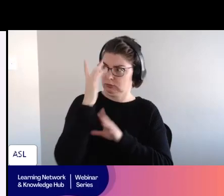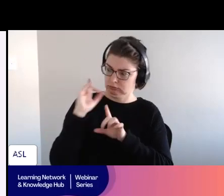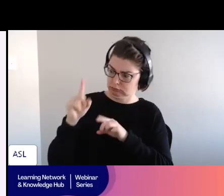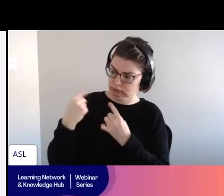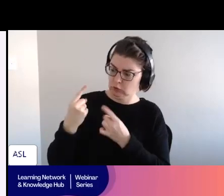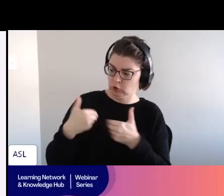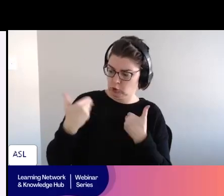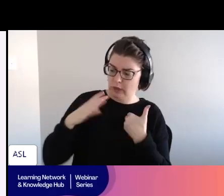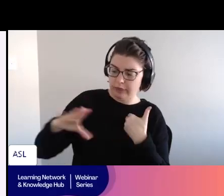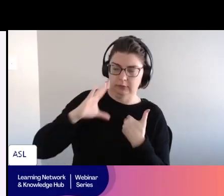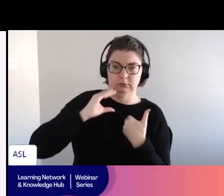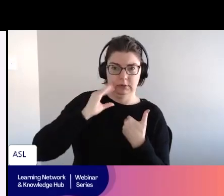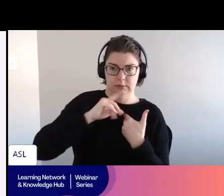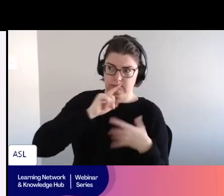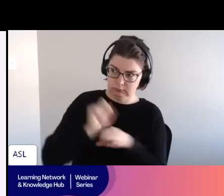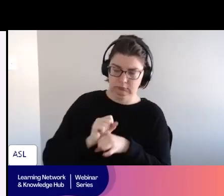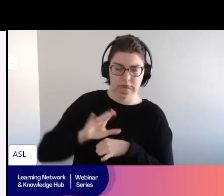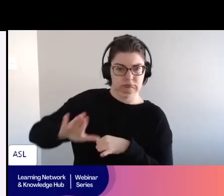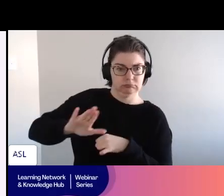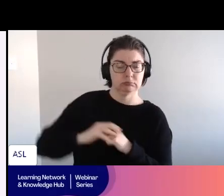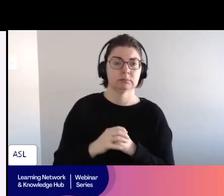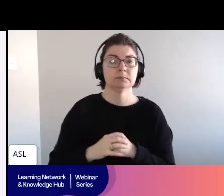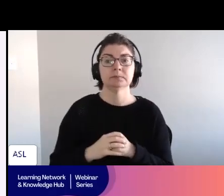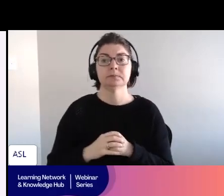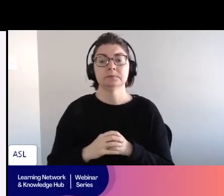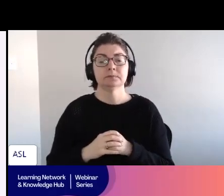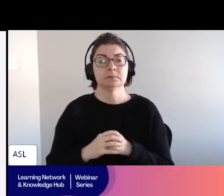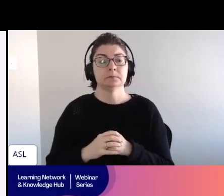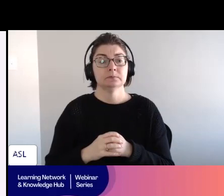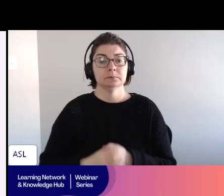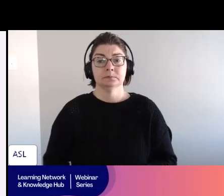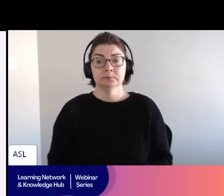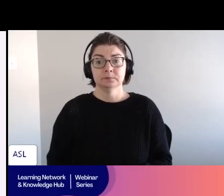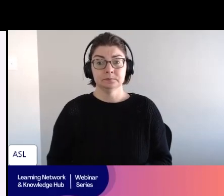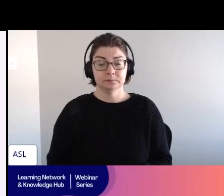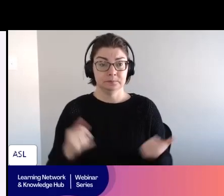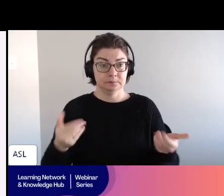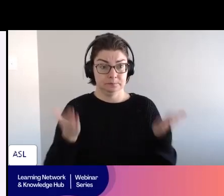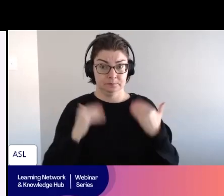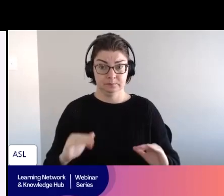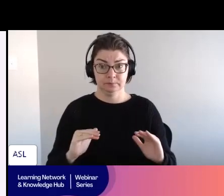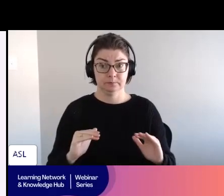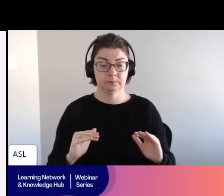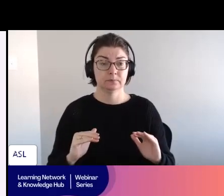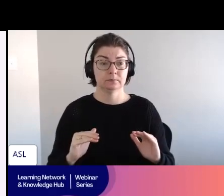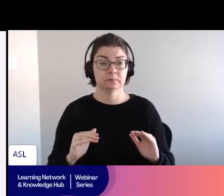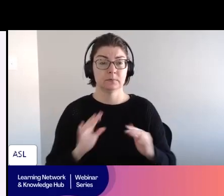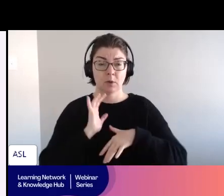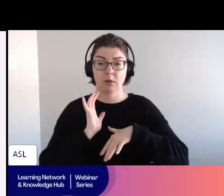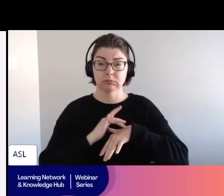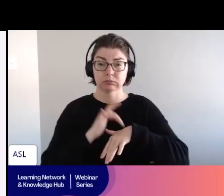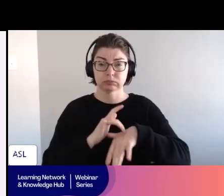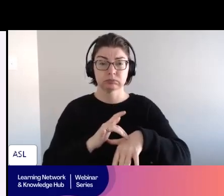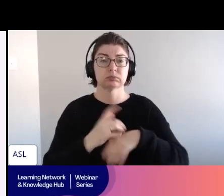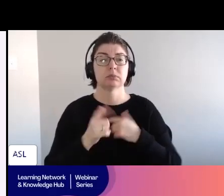l'importance de développer des connaissances provenant d'expérience vécues des jeunes prochaine pour vous